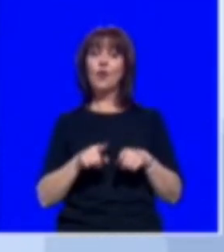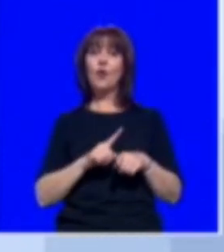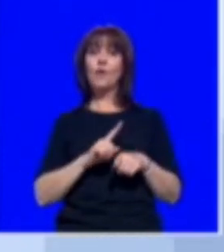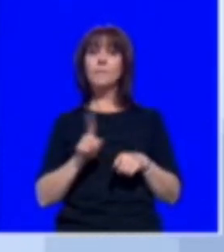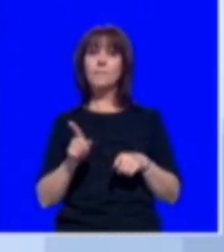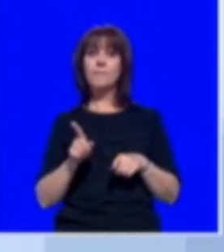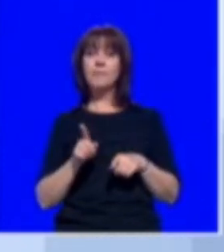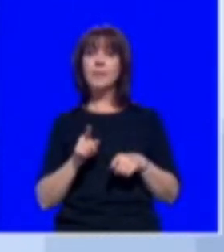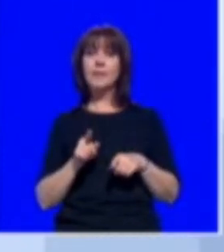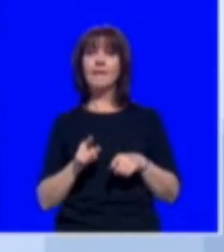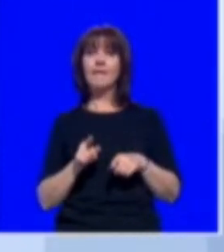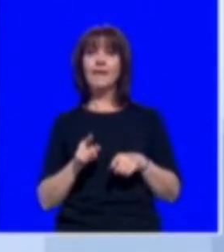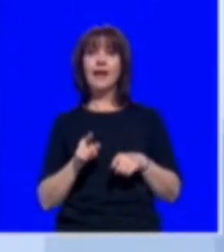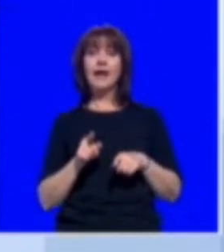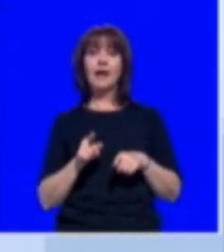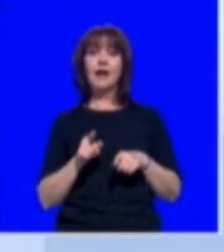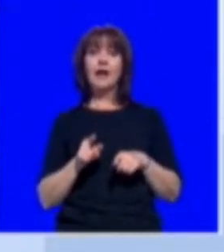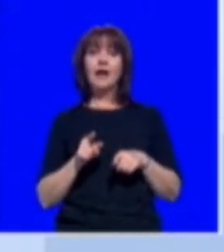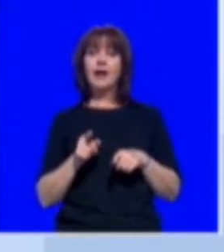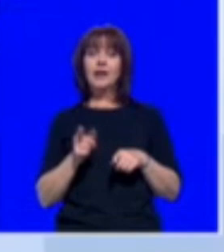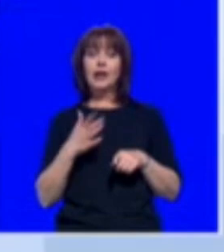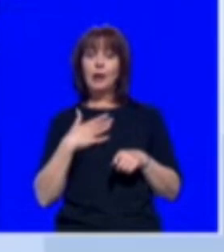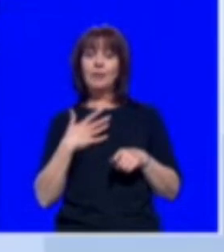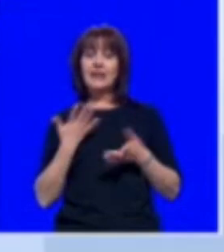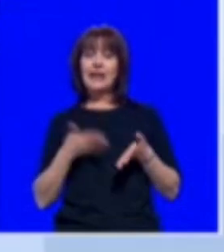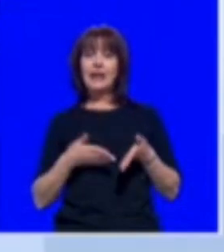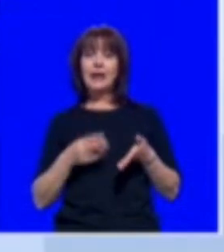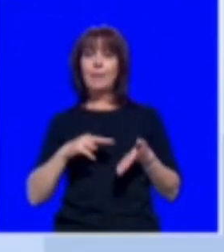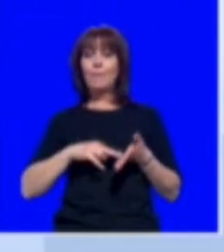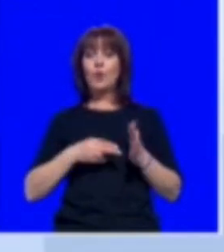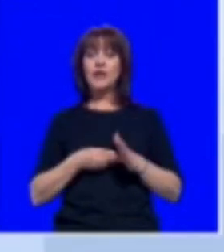сте в тази битка? Искам да кажа, политическа подкрепа. Не, имате ли